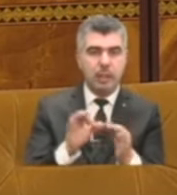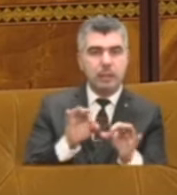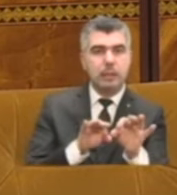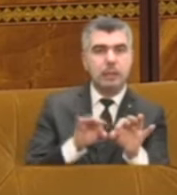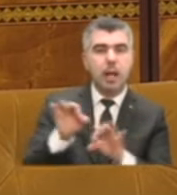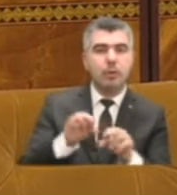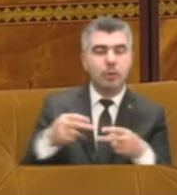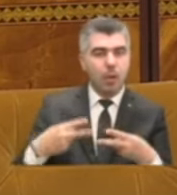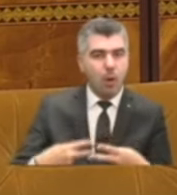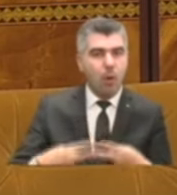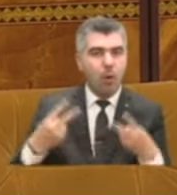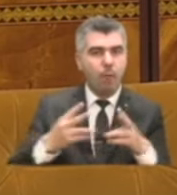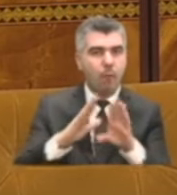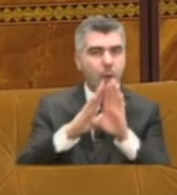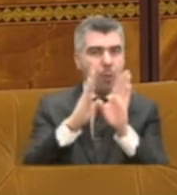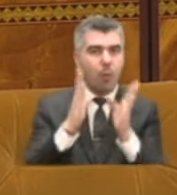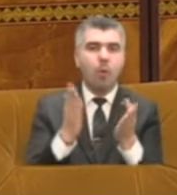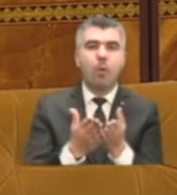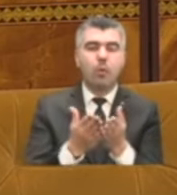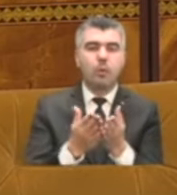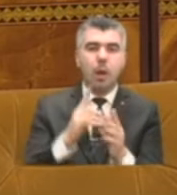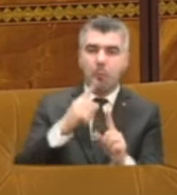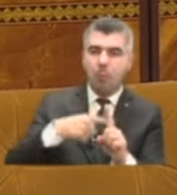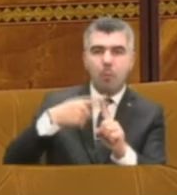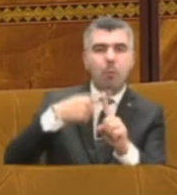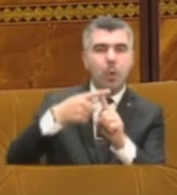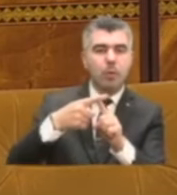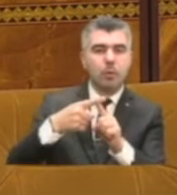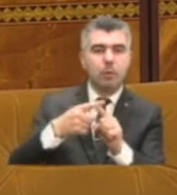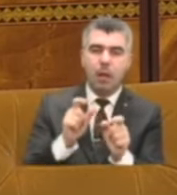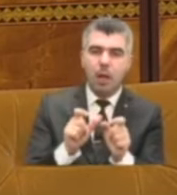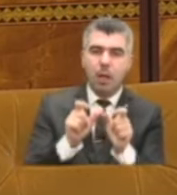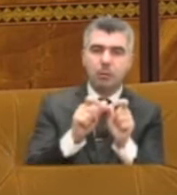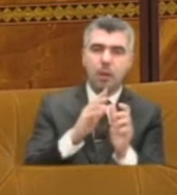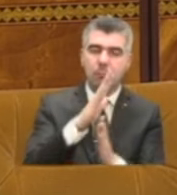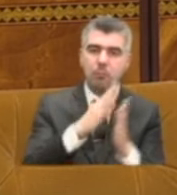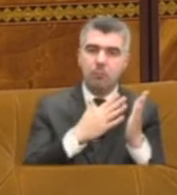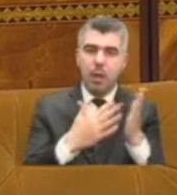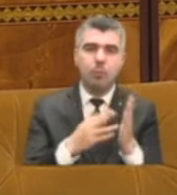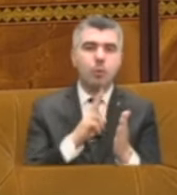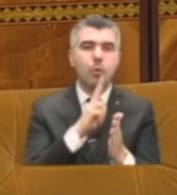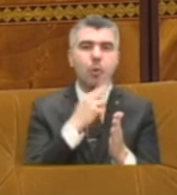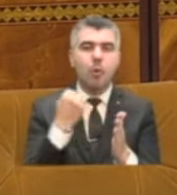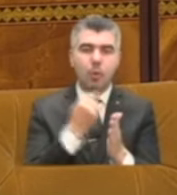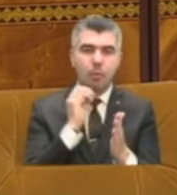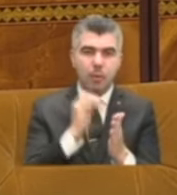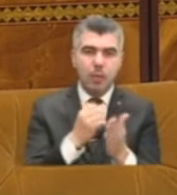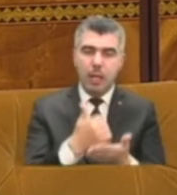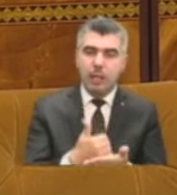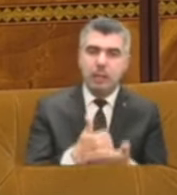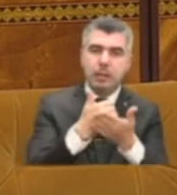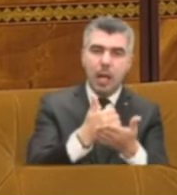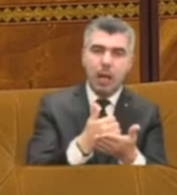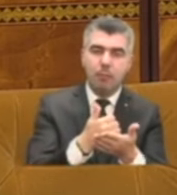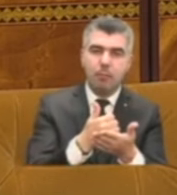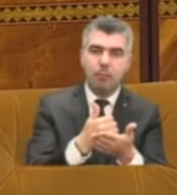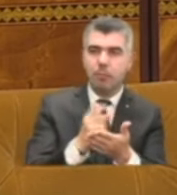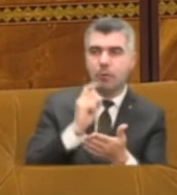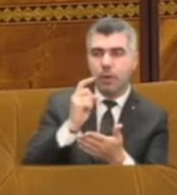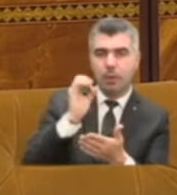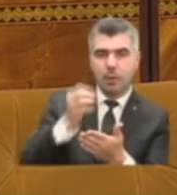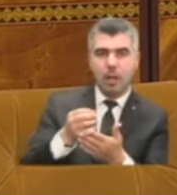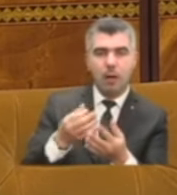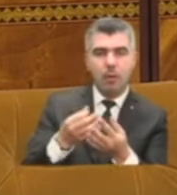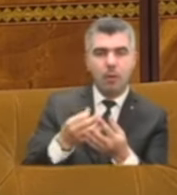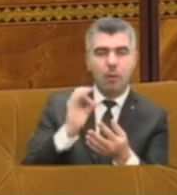وطنية شاملة وزيادة الموارد ومتابعة وتقييم برامج حكومية مثل برنامج دعم الأشخاص ذوي الإعاقة الذي يعاني